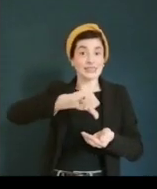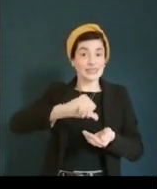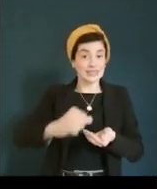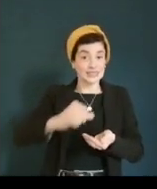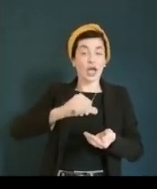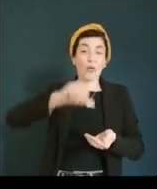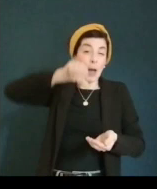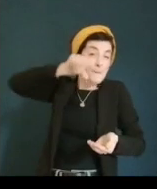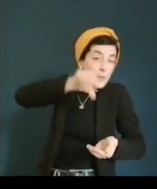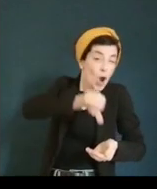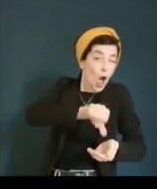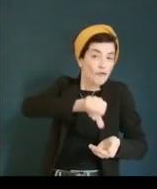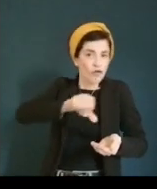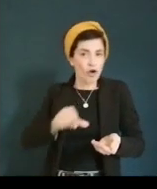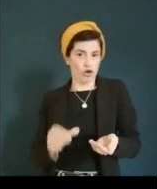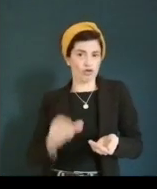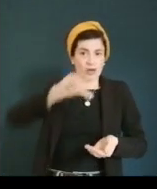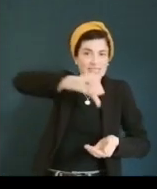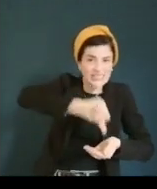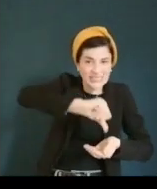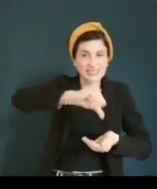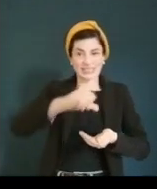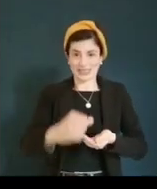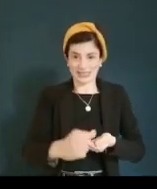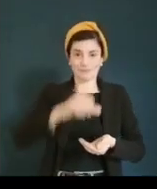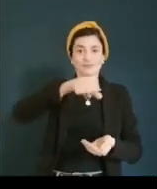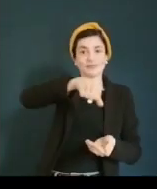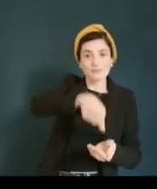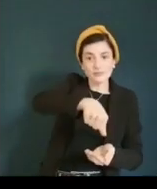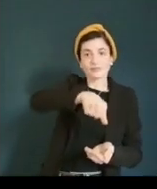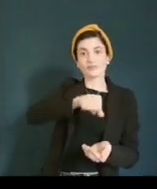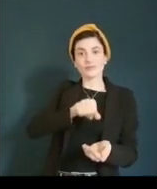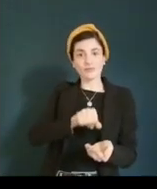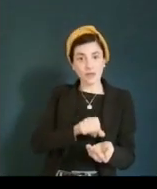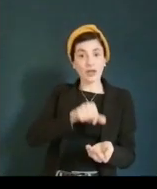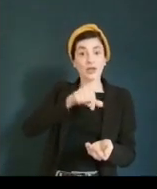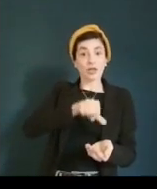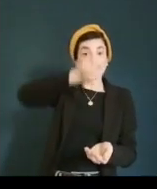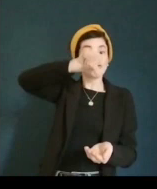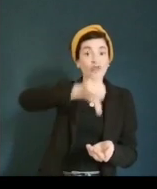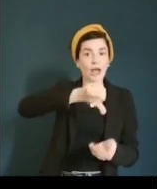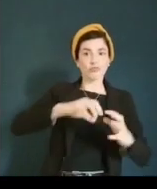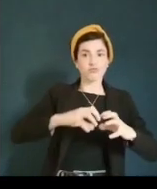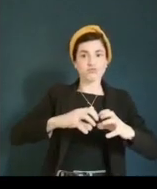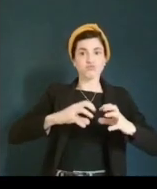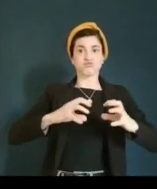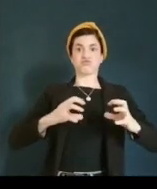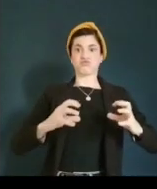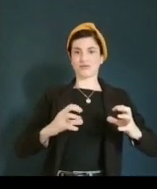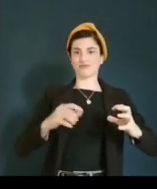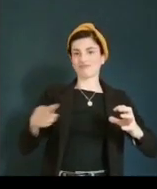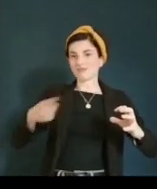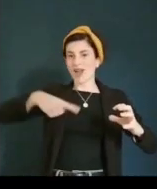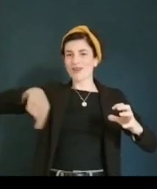profondità, in modo poi da far partire questo buco centrale a cui siamo abituati quando vediamo